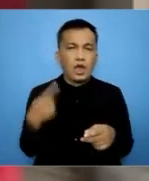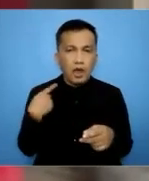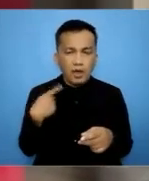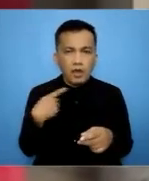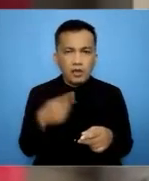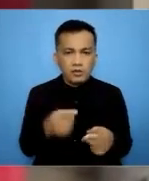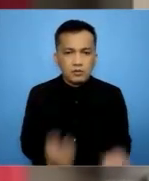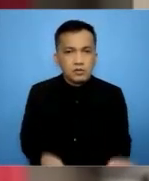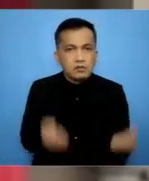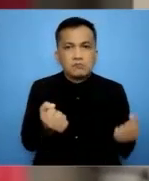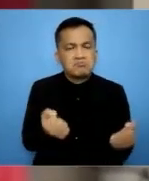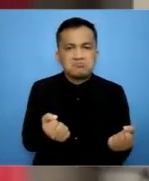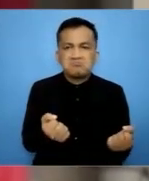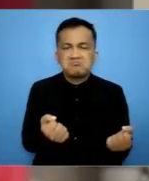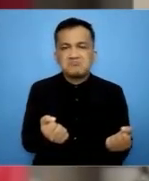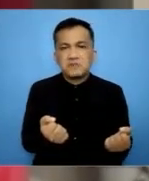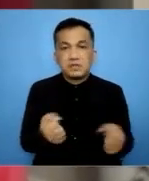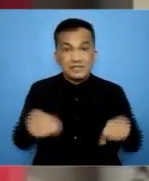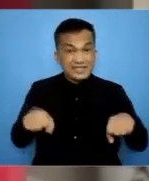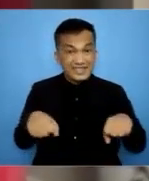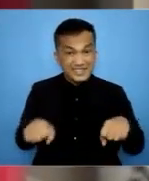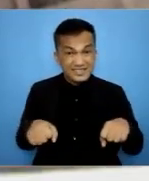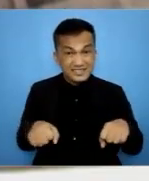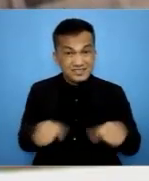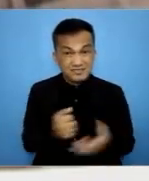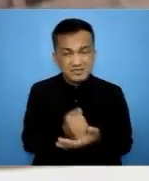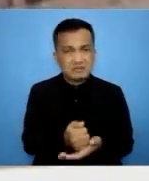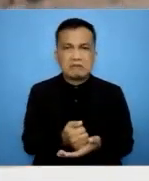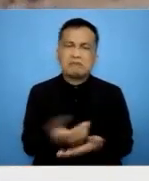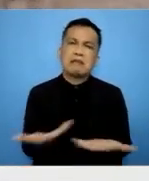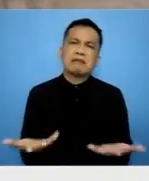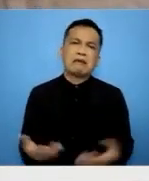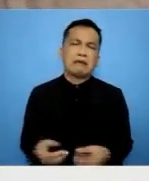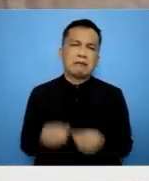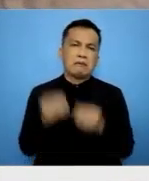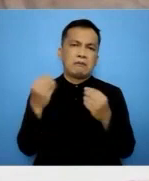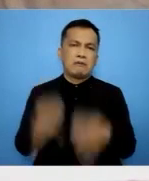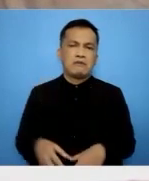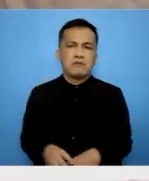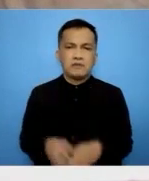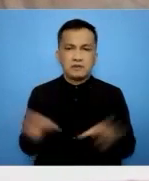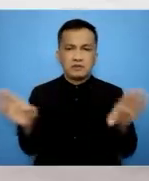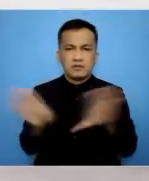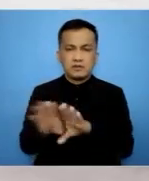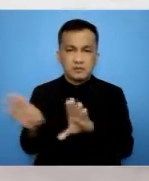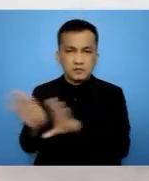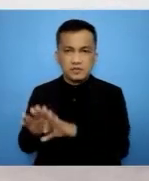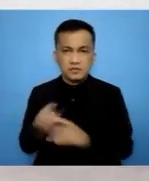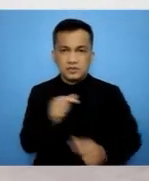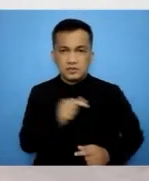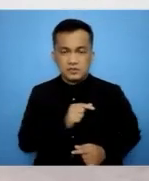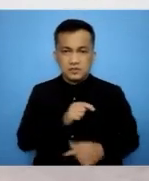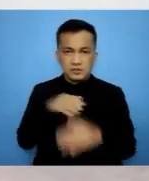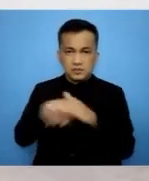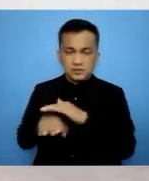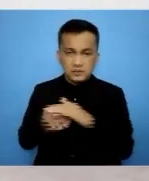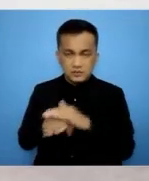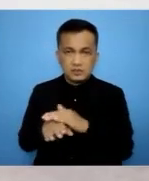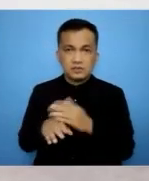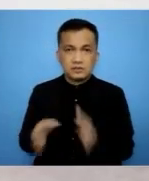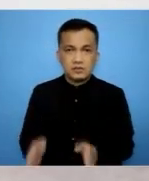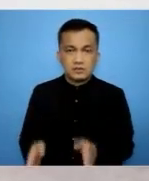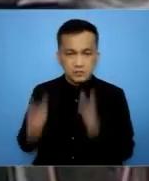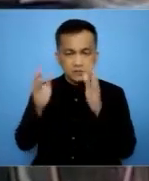namin, tricycle para tulungan, wala na. Isinara agad ng mga gwardiya lahat ng access point ng gusali para mahuli